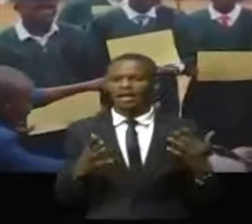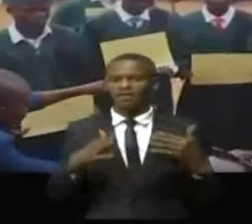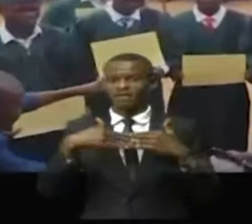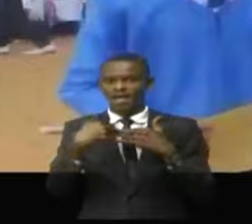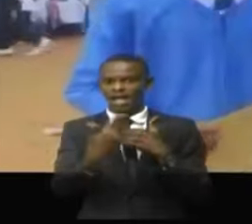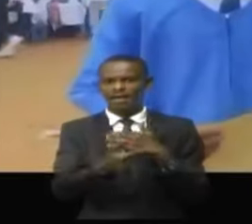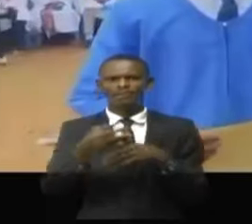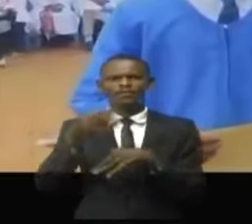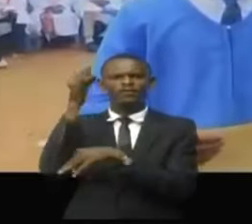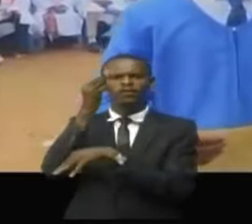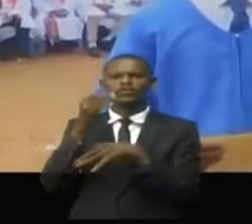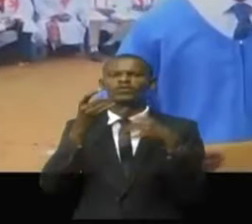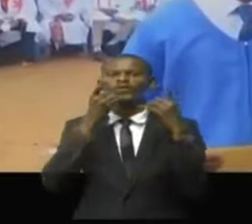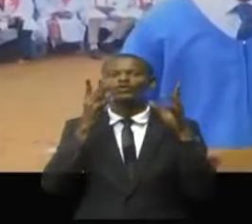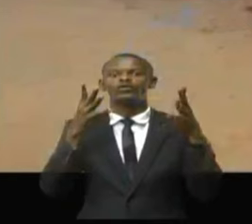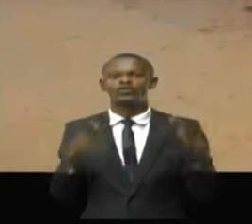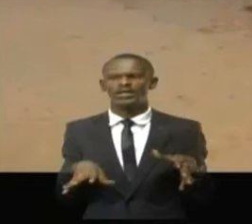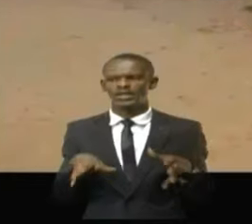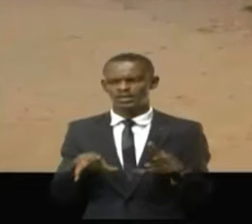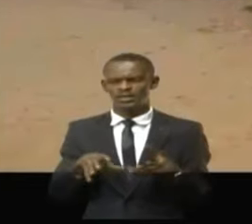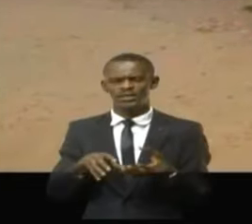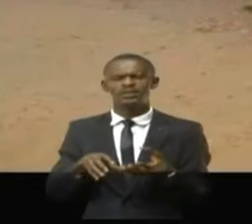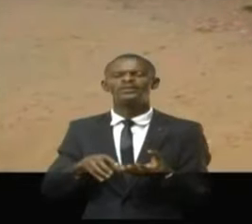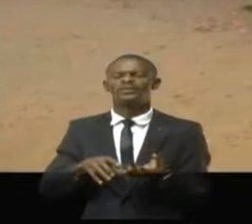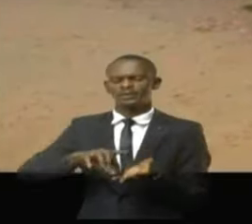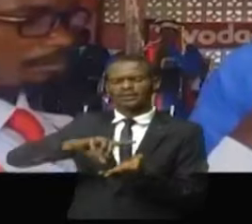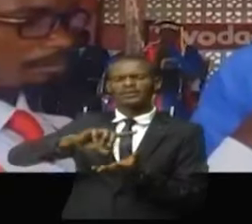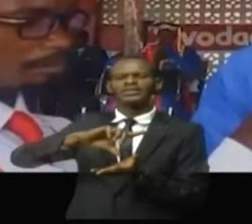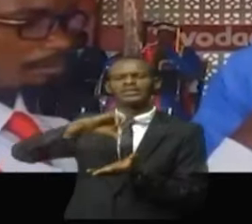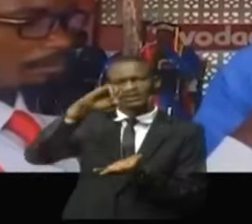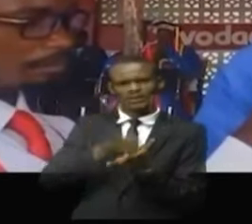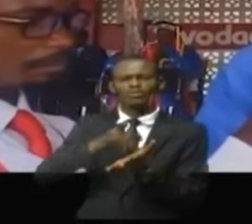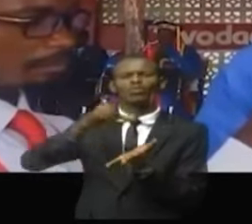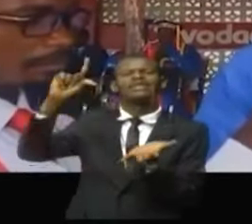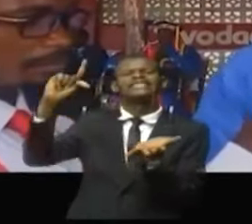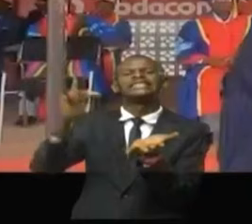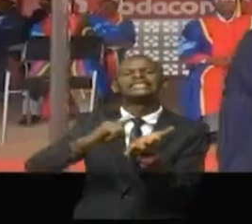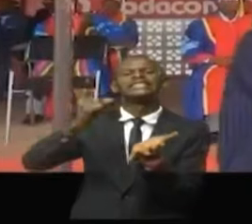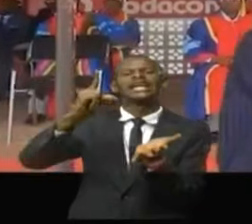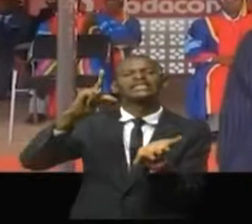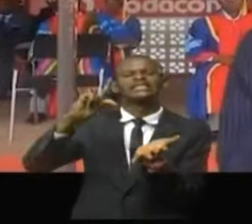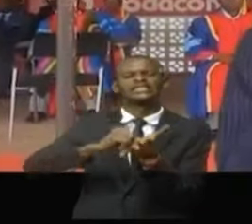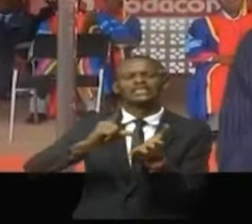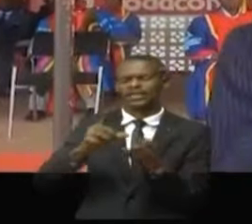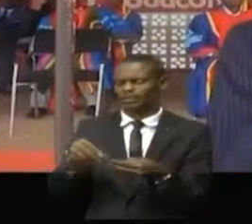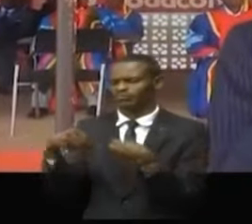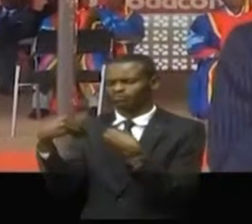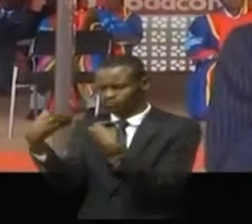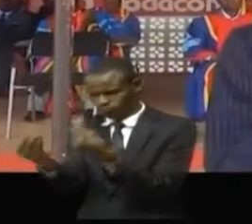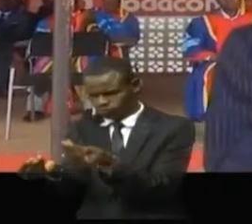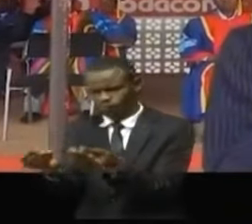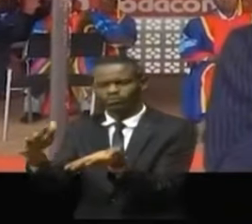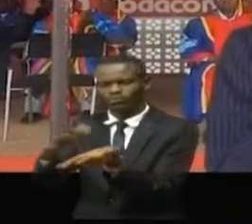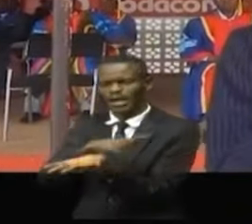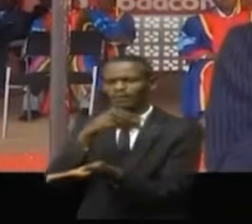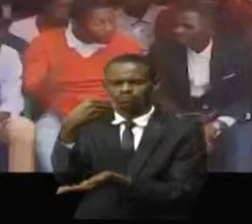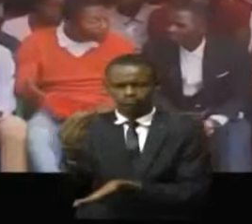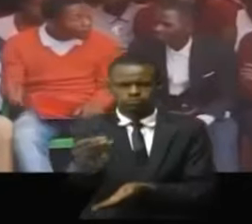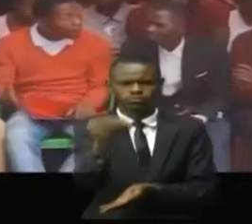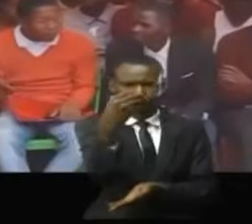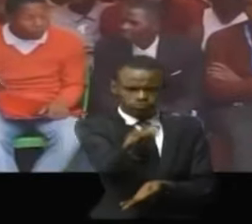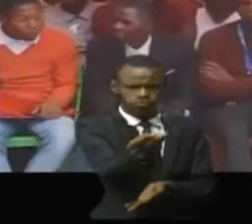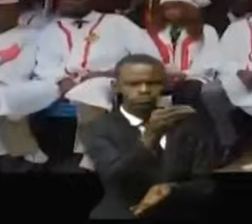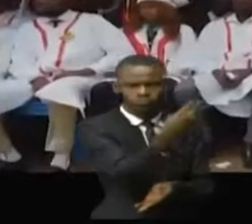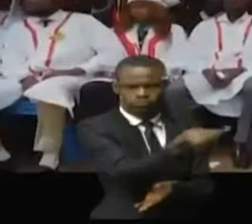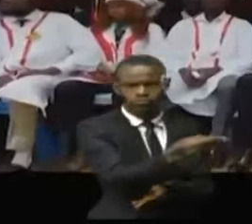des grades de licenciés à ses lauréats qui ont plaidé pour la construction de l'Université du Kwango. Le ministre provincial Aimé Valin Kinzanza,